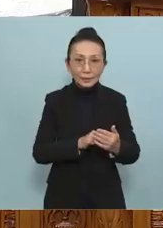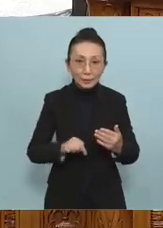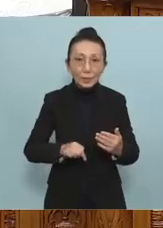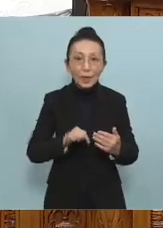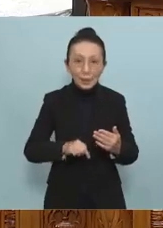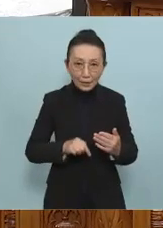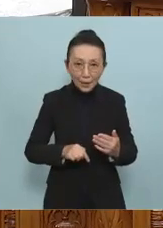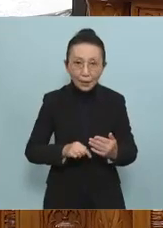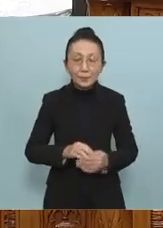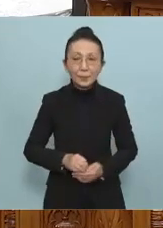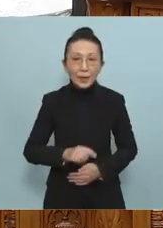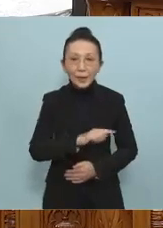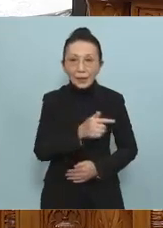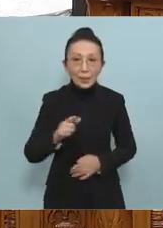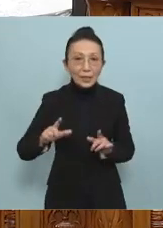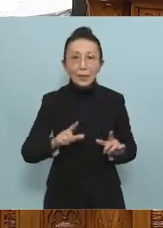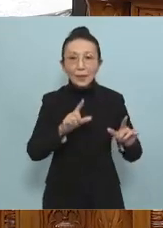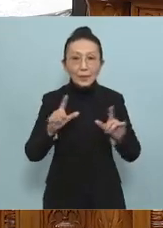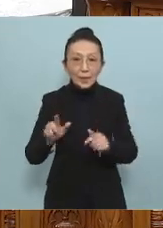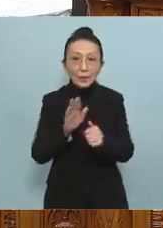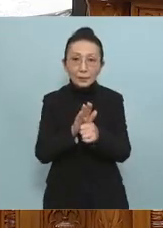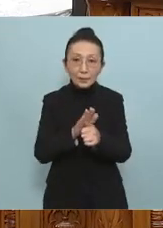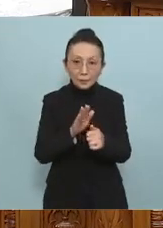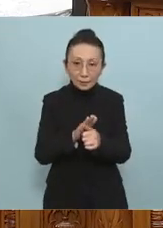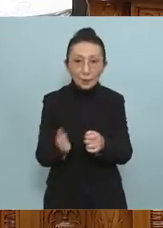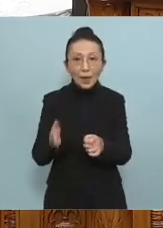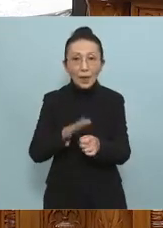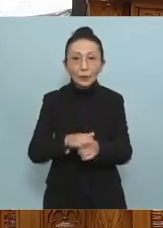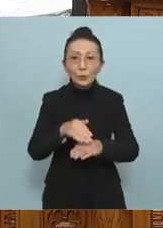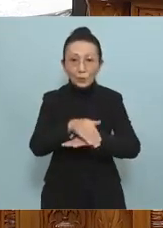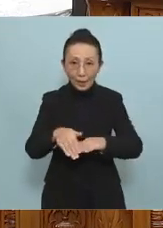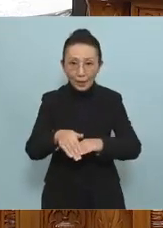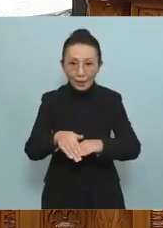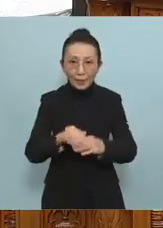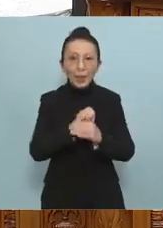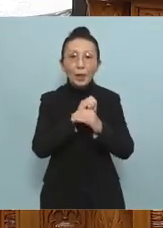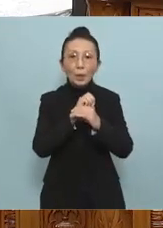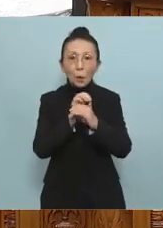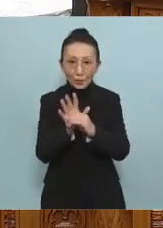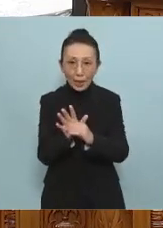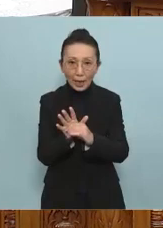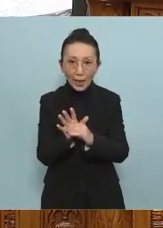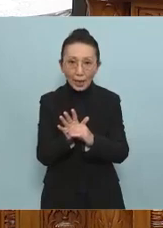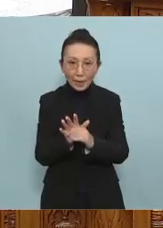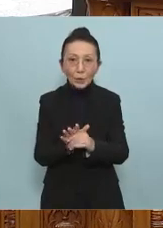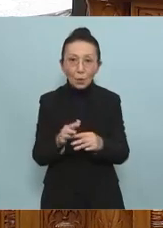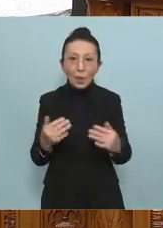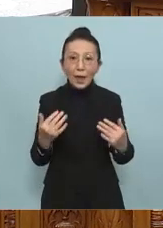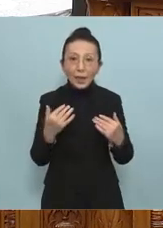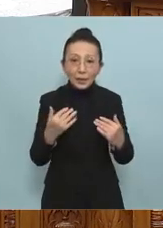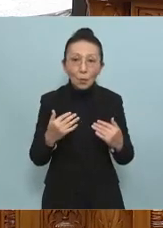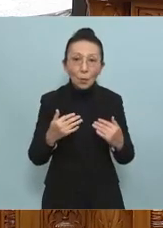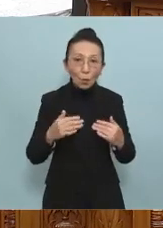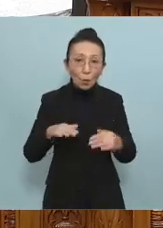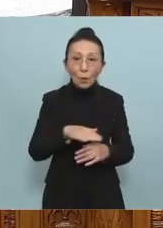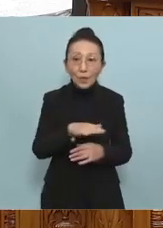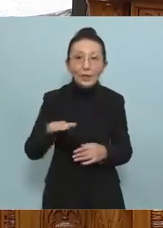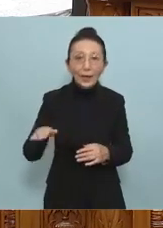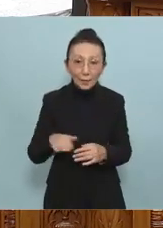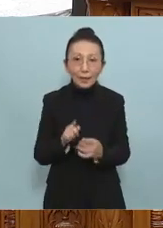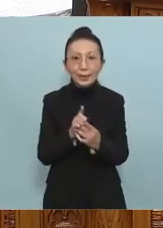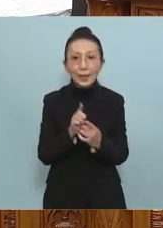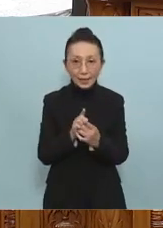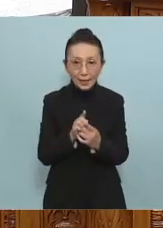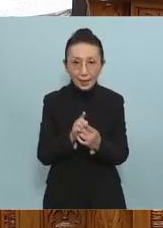な施策を講ずることとしております。新型コロナの影響を受けた方々に、さまざま